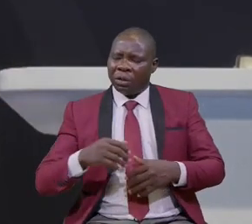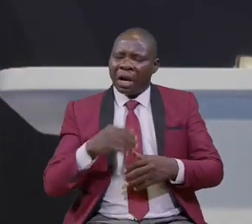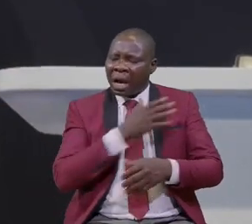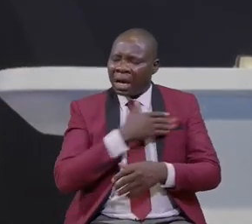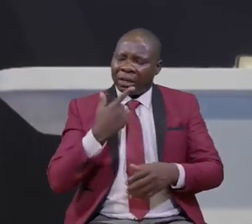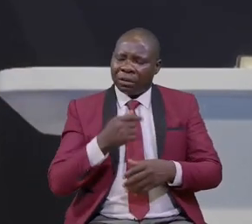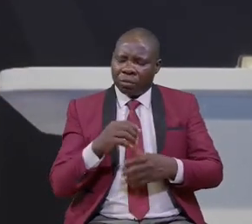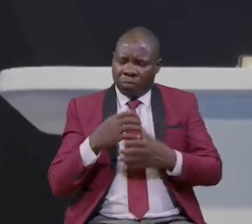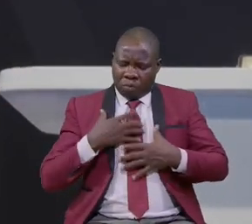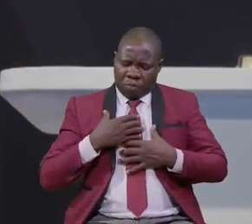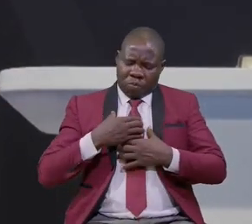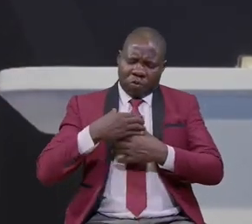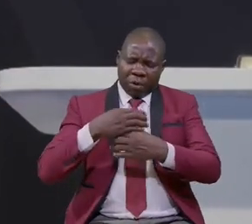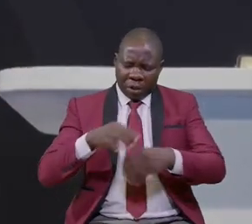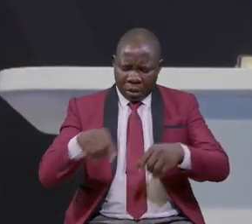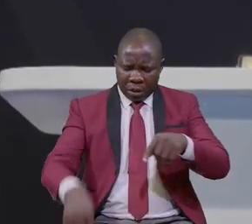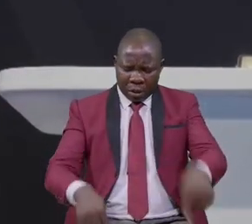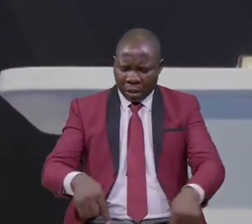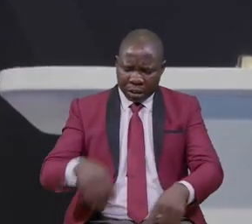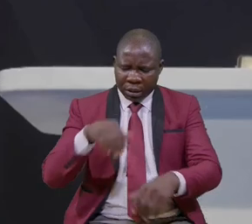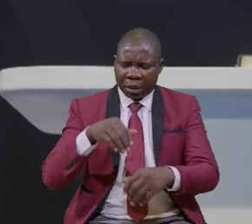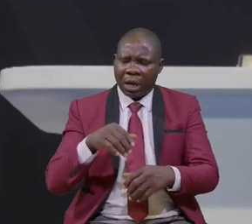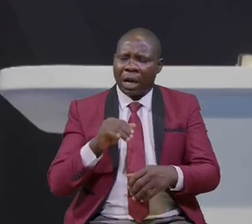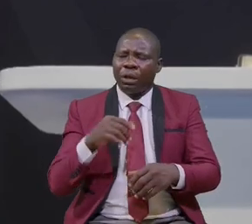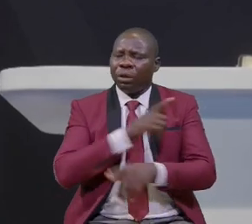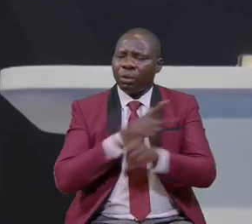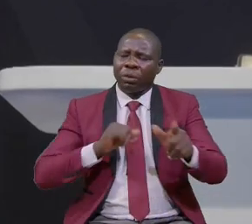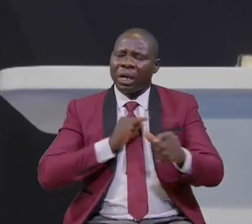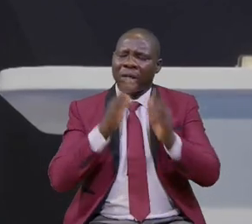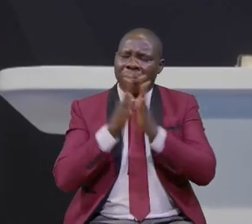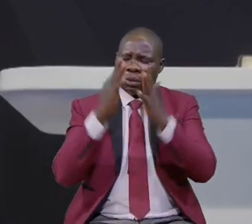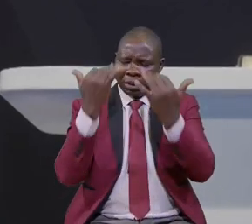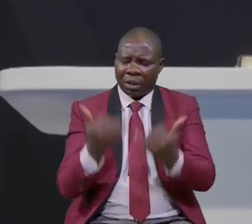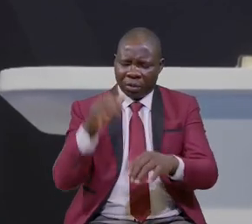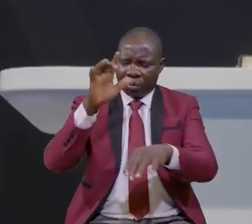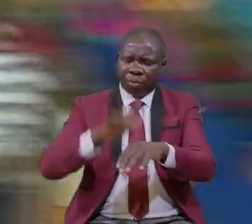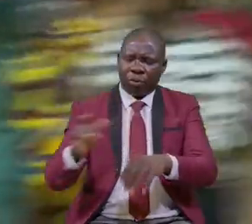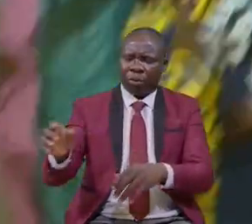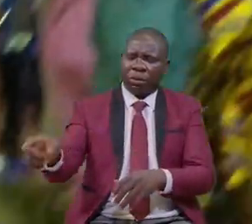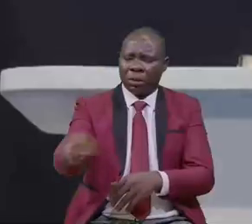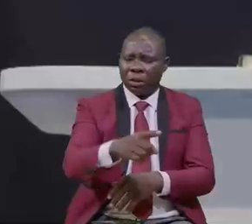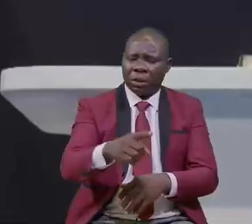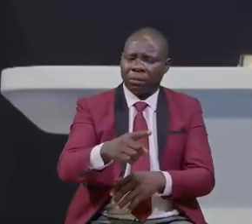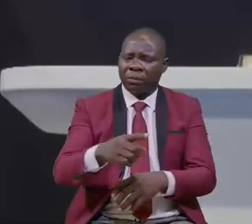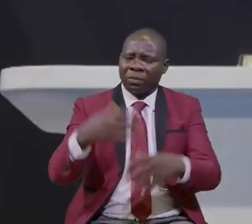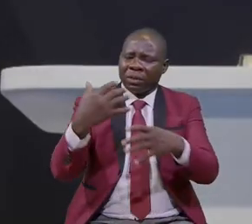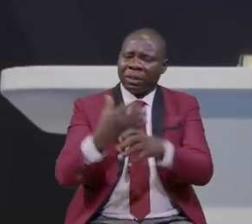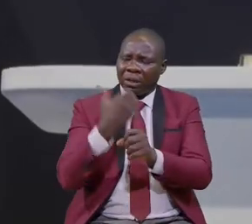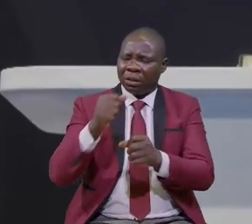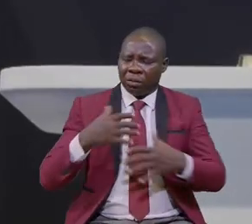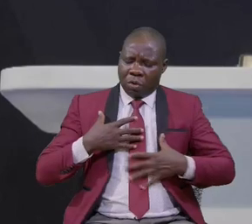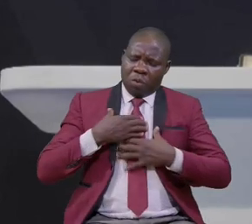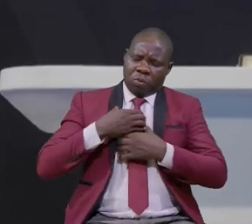Éléphantiasis, enflement aux pieds comme un ballon. Seigneur, je prie maintenant, touche-les. Ôte les